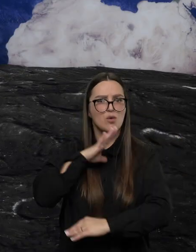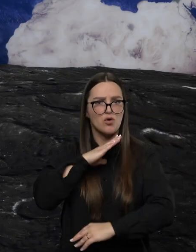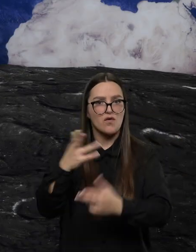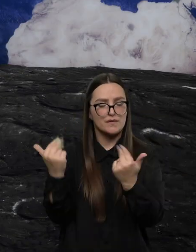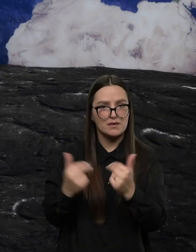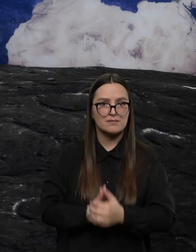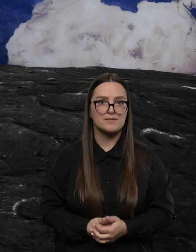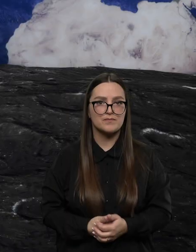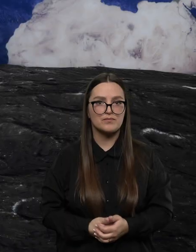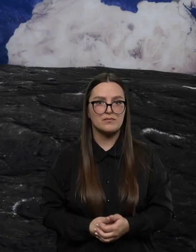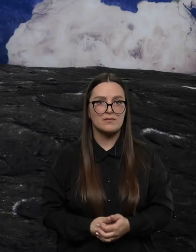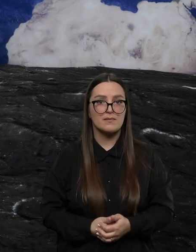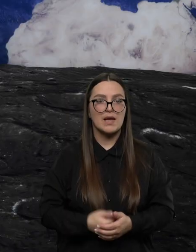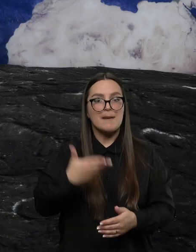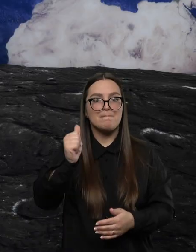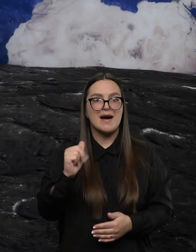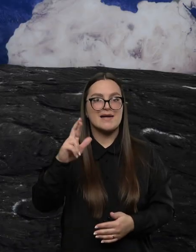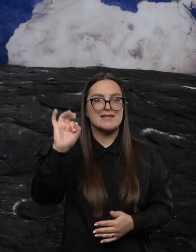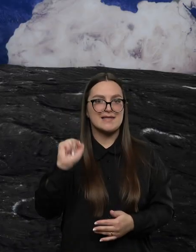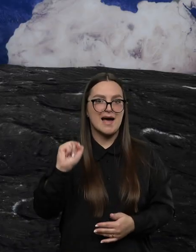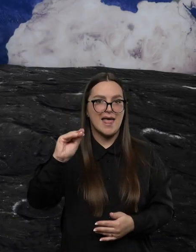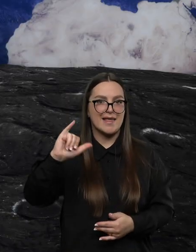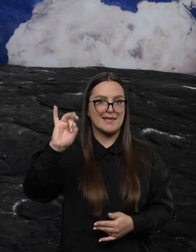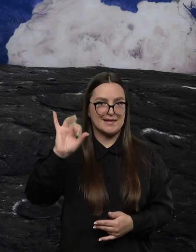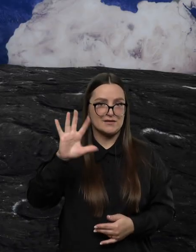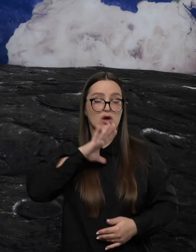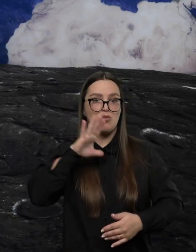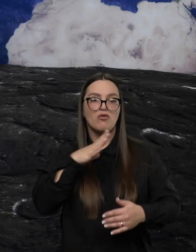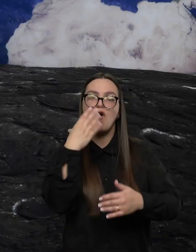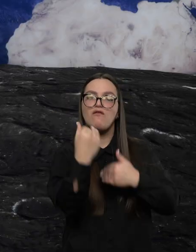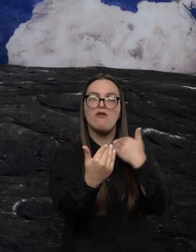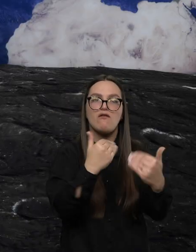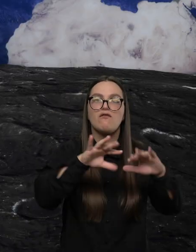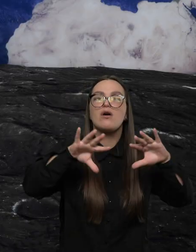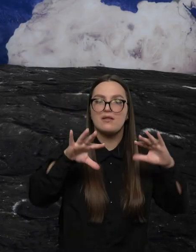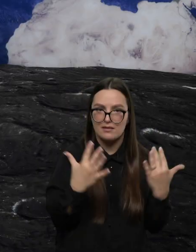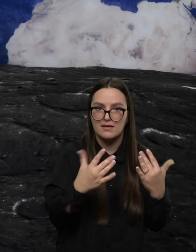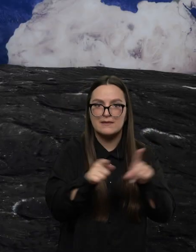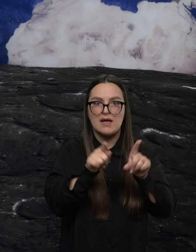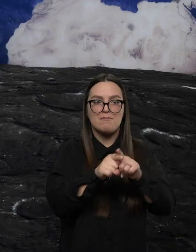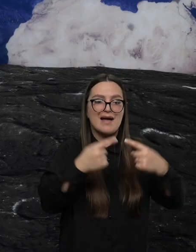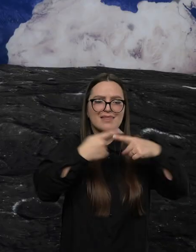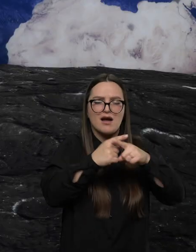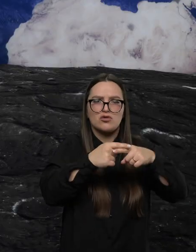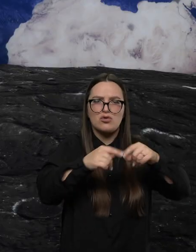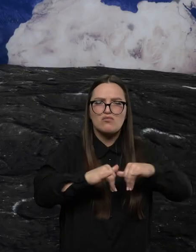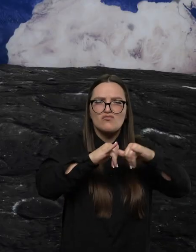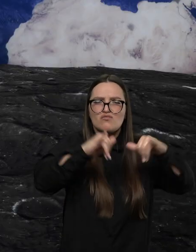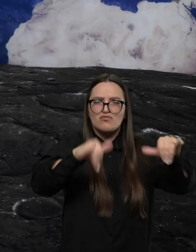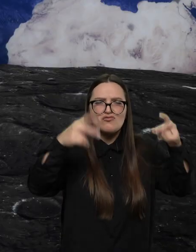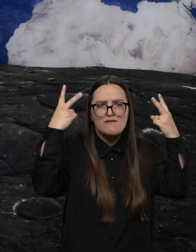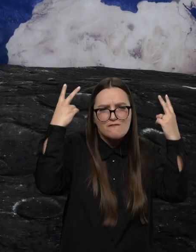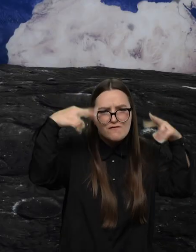Curiosity. Ar tuo metu, žinant marsaeigio specifikacijas bei progresyviai gerėjant